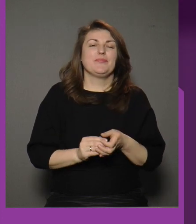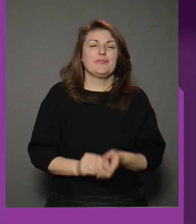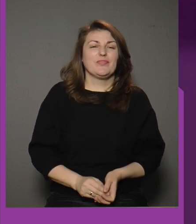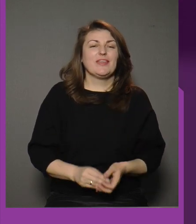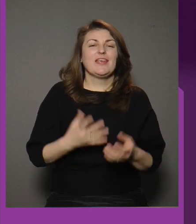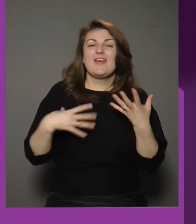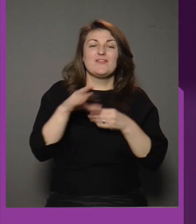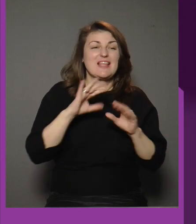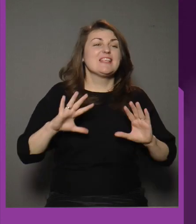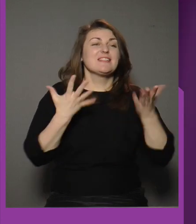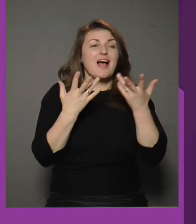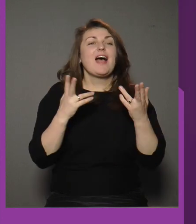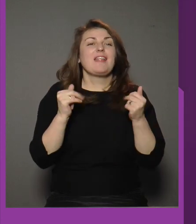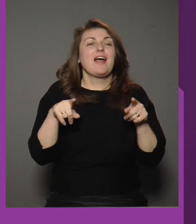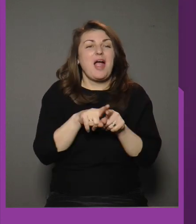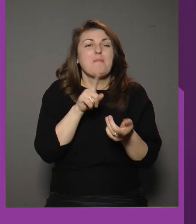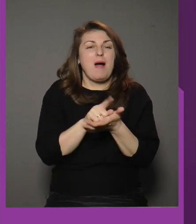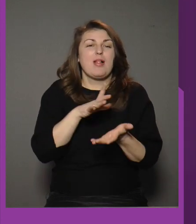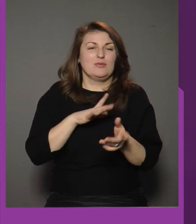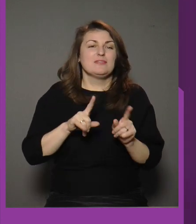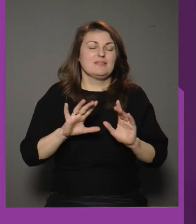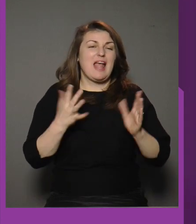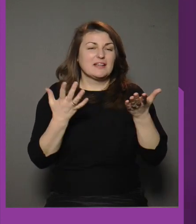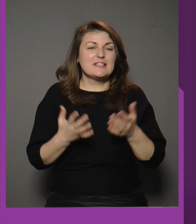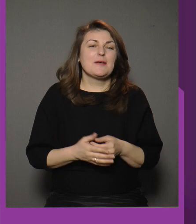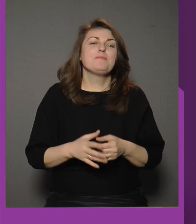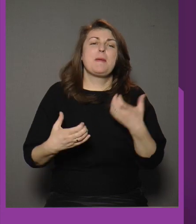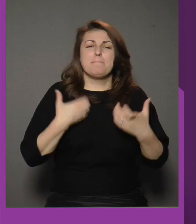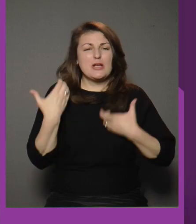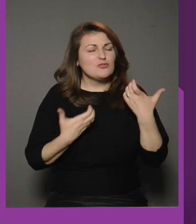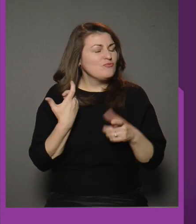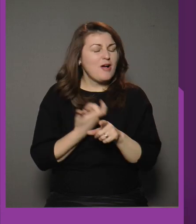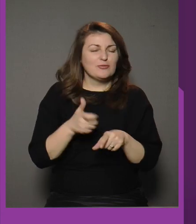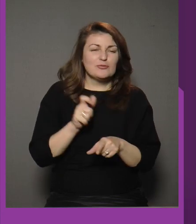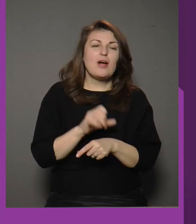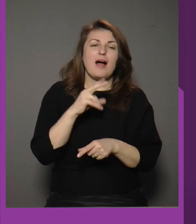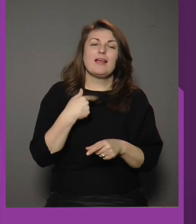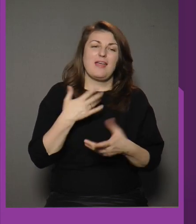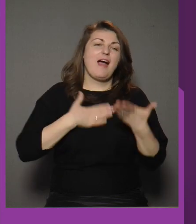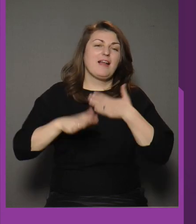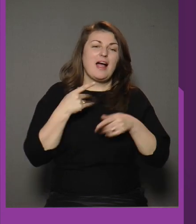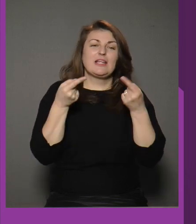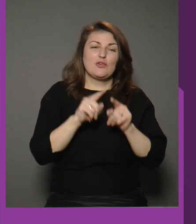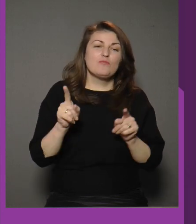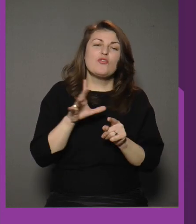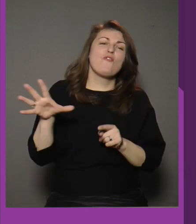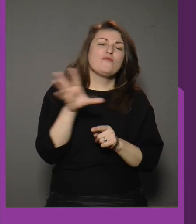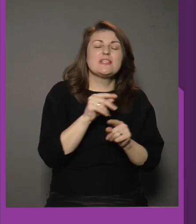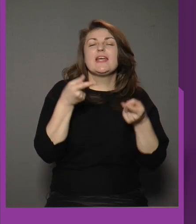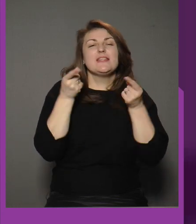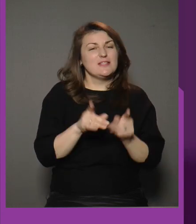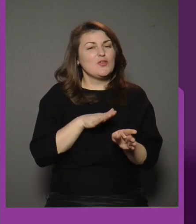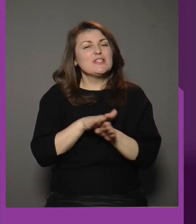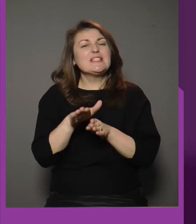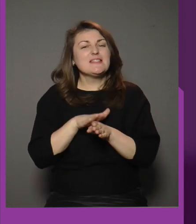Все сталося так, як мало сталося спотатися. Переживали дуже, але я рада тому, що все дійсно здійснилося